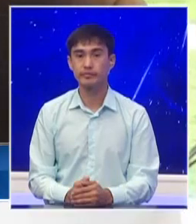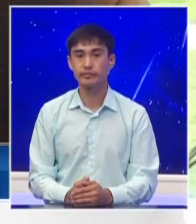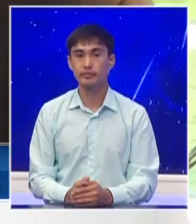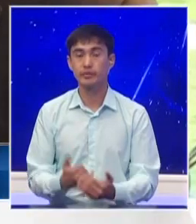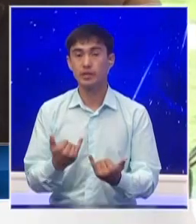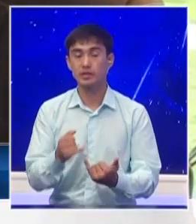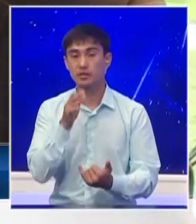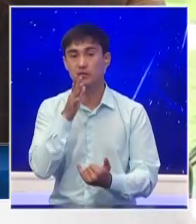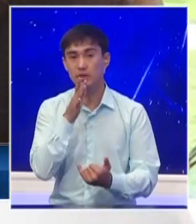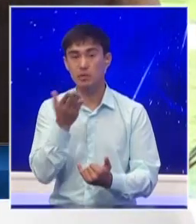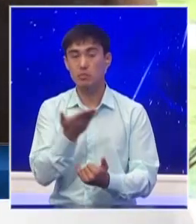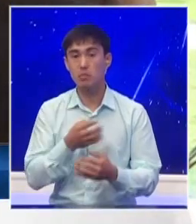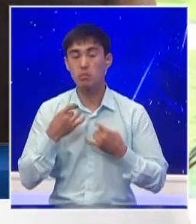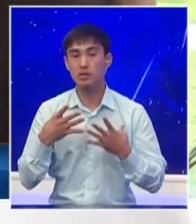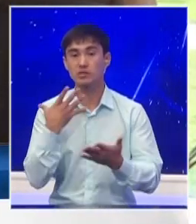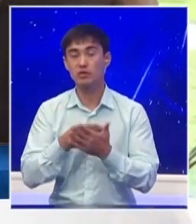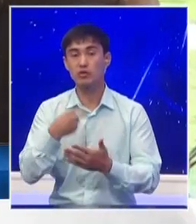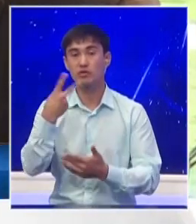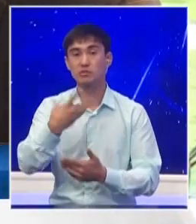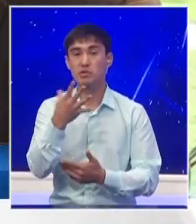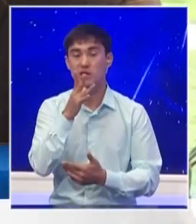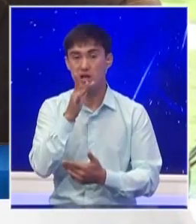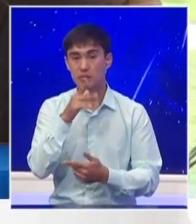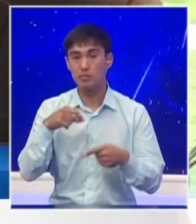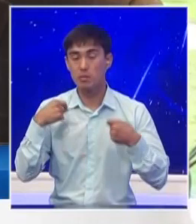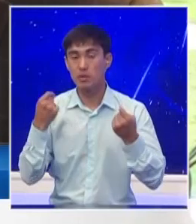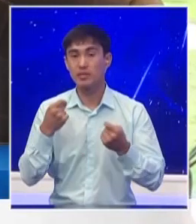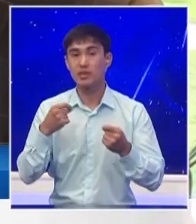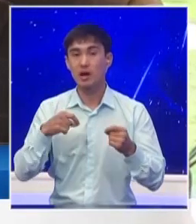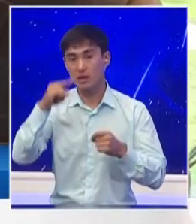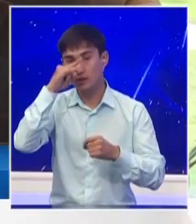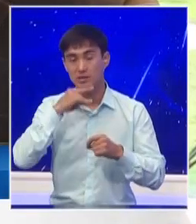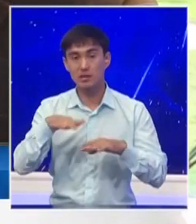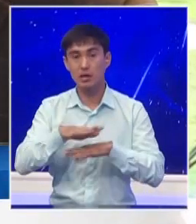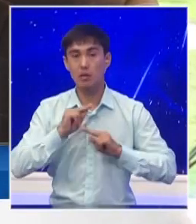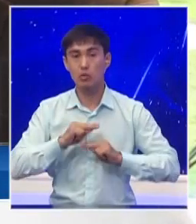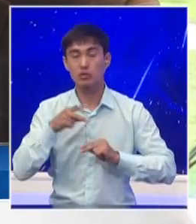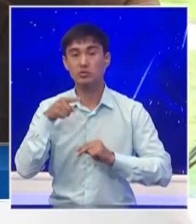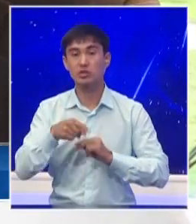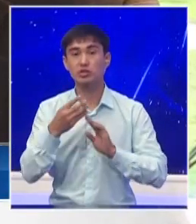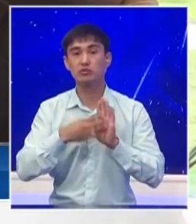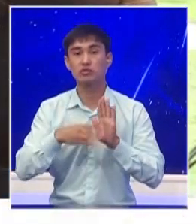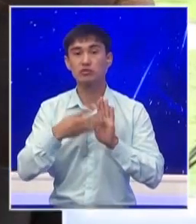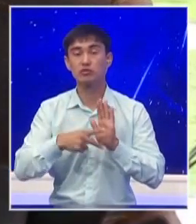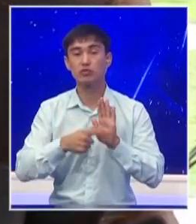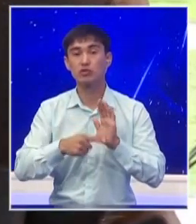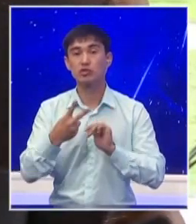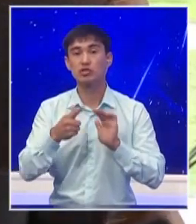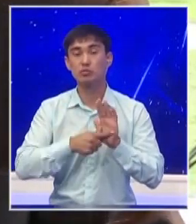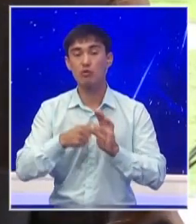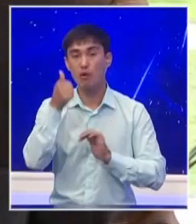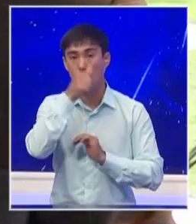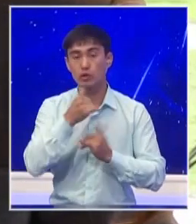В настоящее время мы празднуем свое 25-летие. На рынке Казахстана мы работаем с 1997 года.